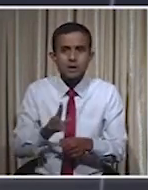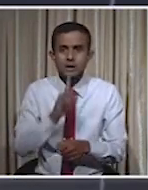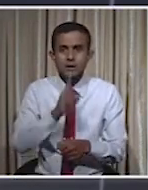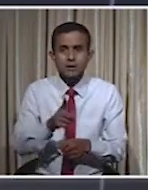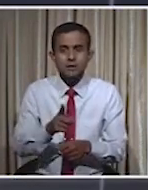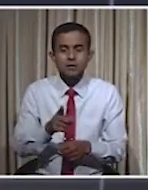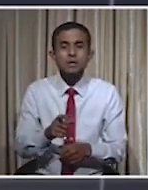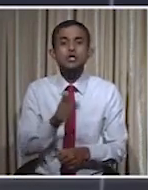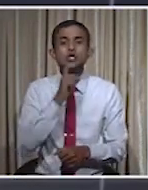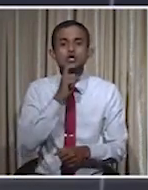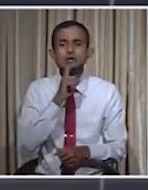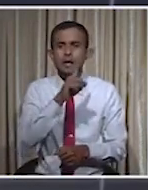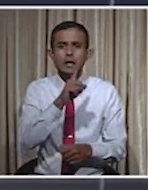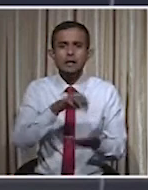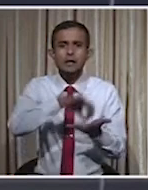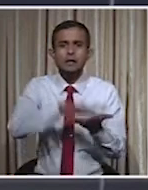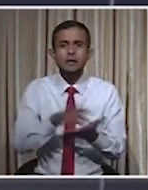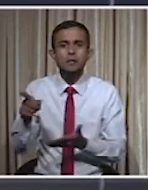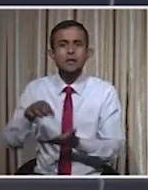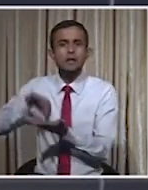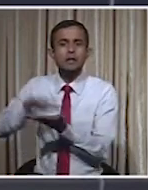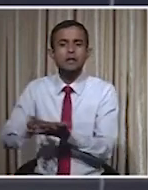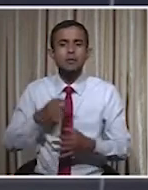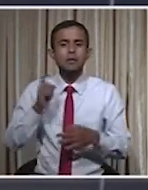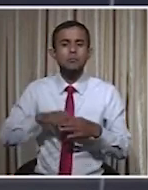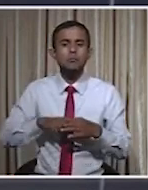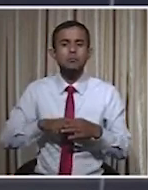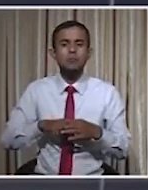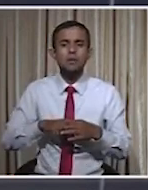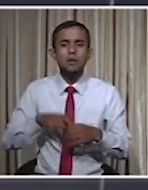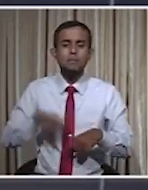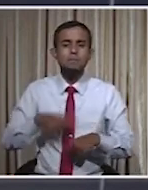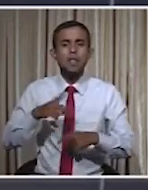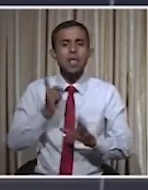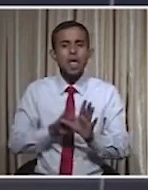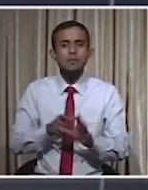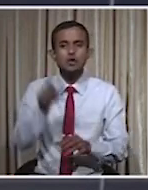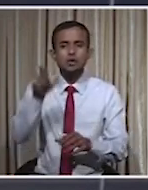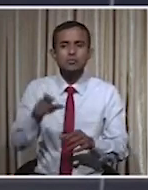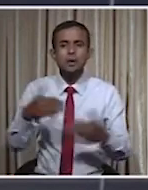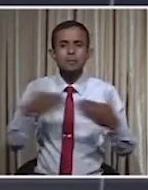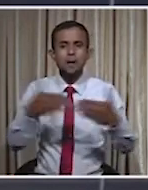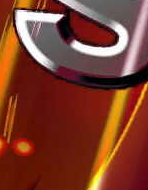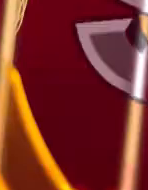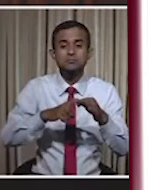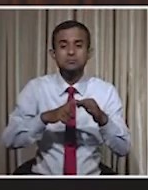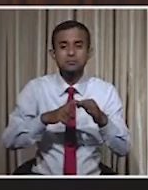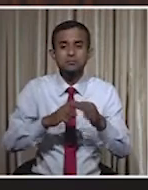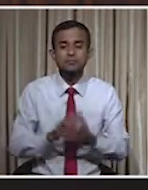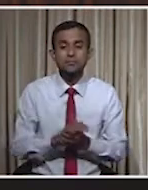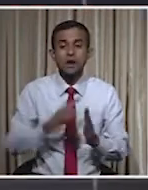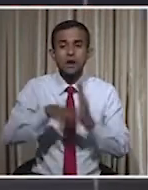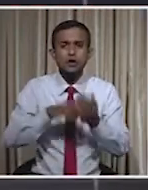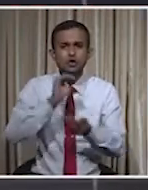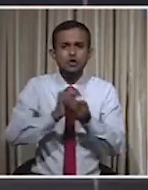පොර අධිකරණයේ එක තීන්දුවක් දෙනවා මෙතුමා එක තීන්දුවක් දෙනවා අපිට තියෙන ප්‍රශ්නේ දැන් මේ විදිහට හැමදාම ඔබතුමාලා බැරියර් දාගෙන රට කරන්න හදන්නේ රටේ